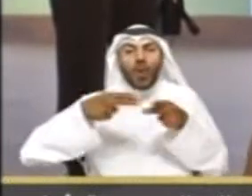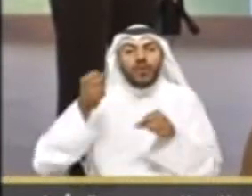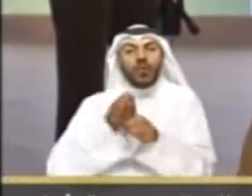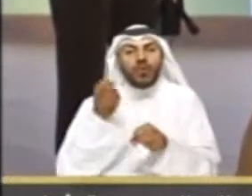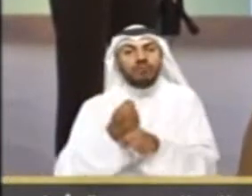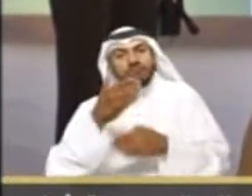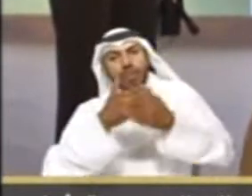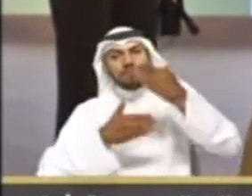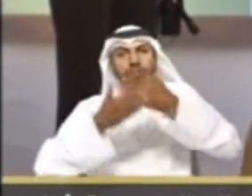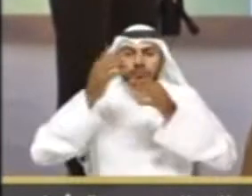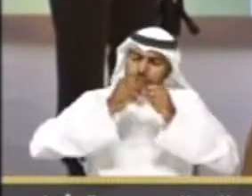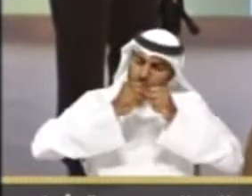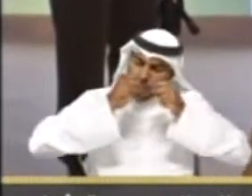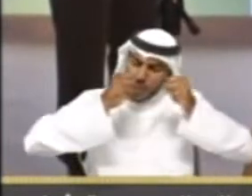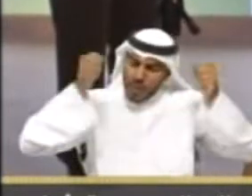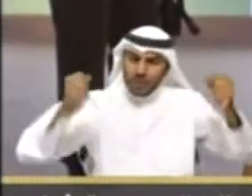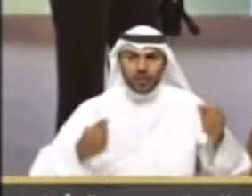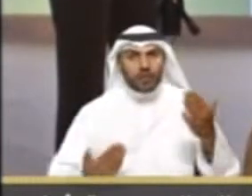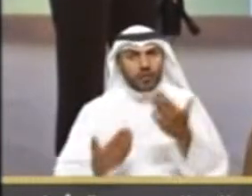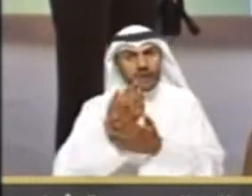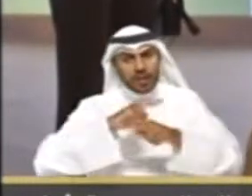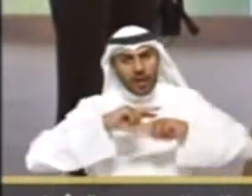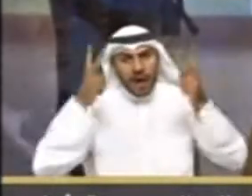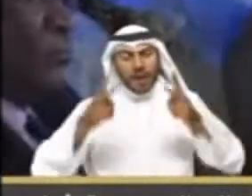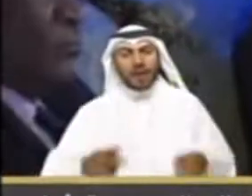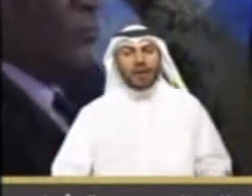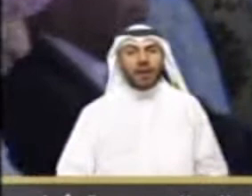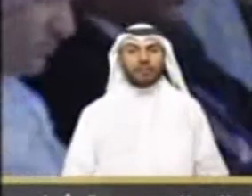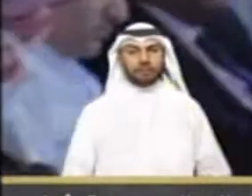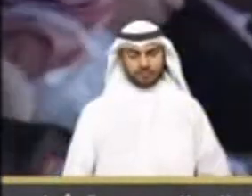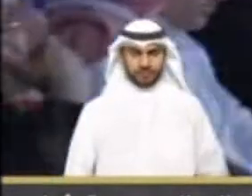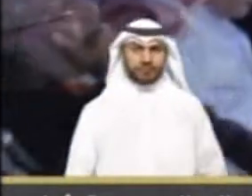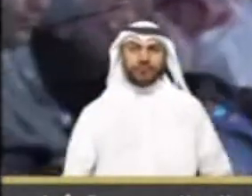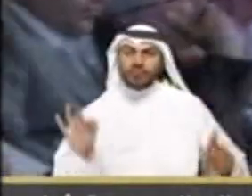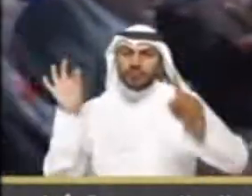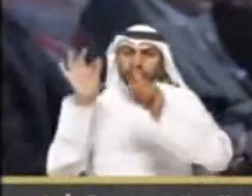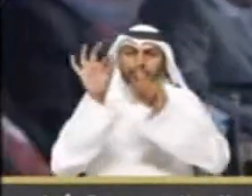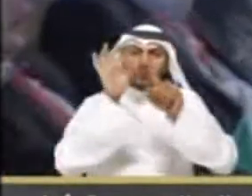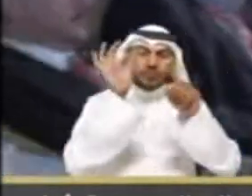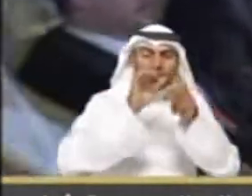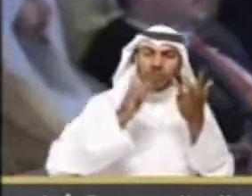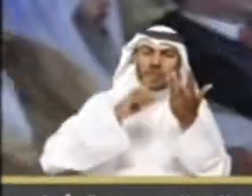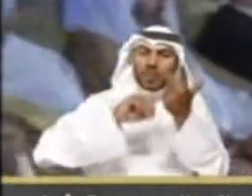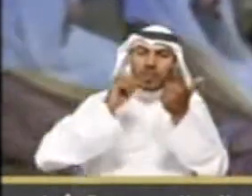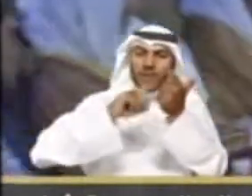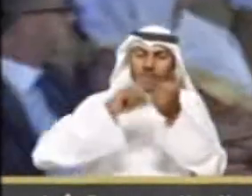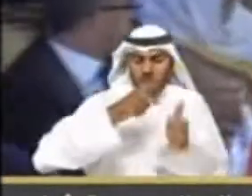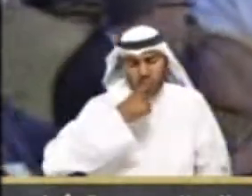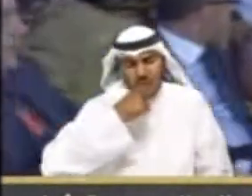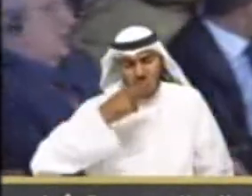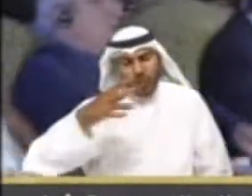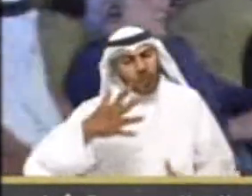التركية التي وضعت قدمها في مصاف الدول العالمية. أهداف عدة للمؤتمر، منها بناء شراكة